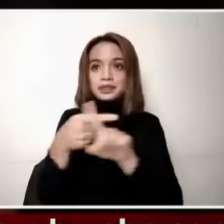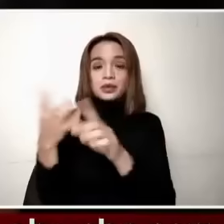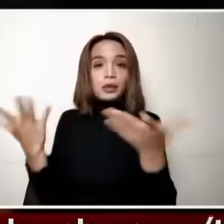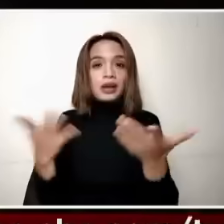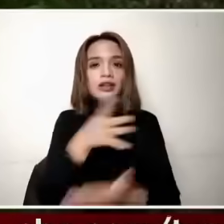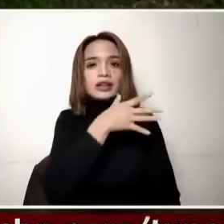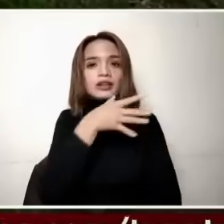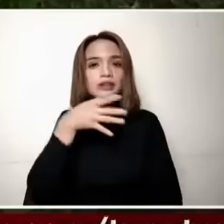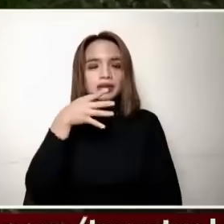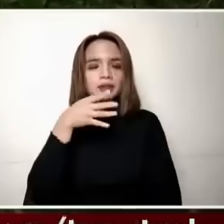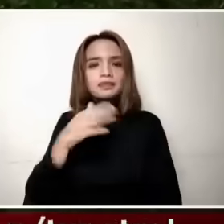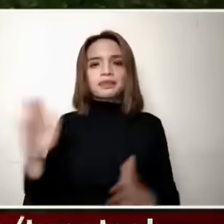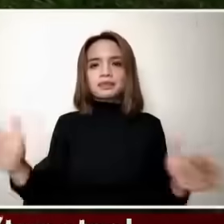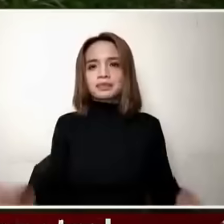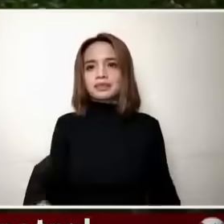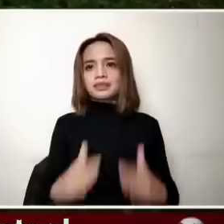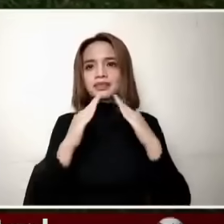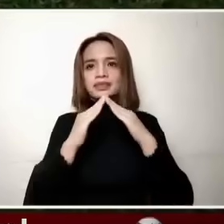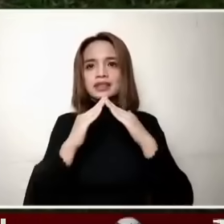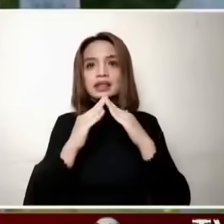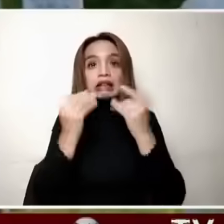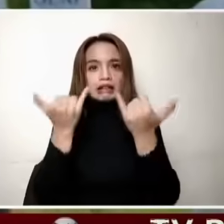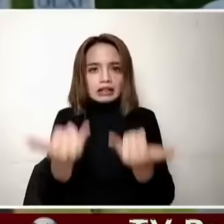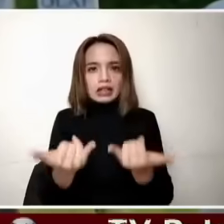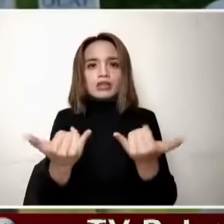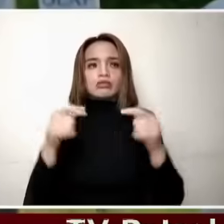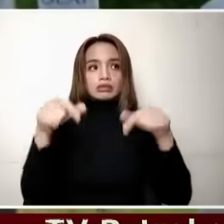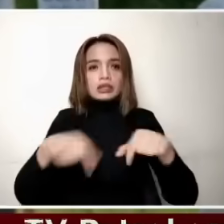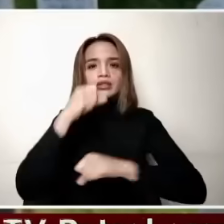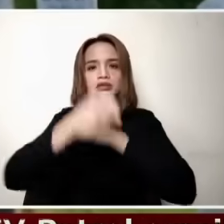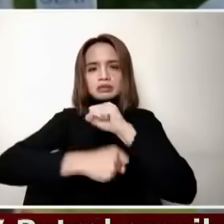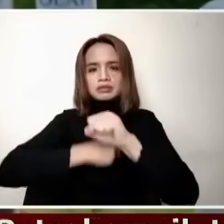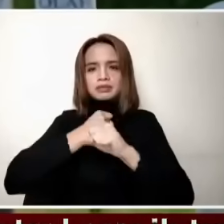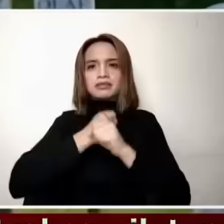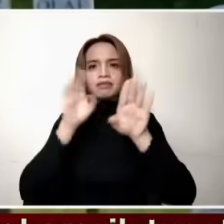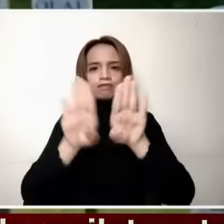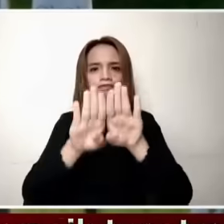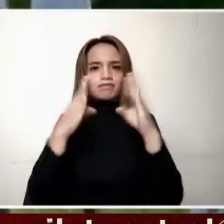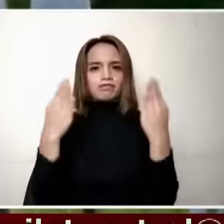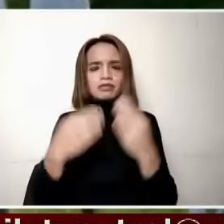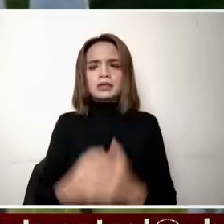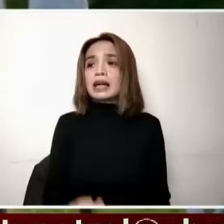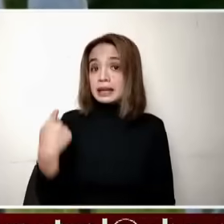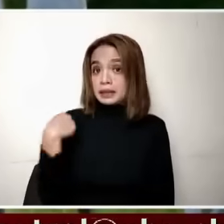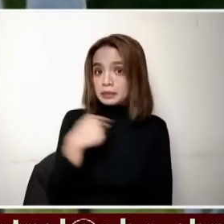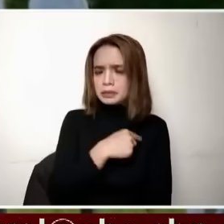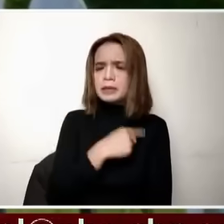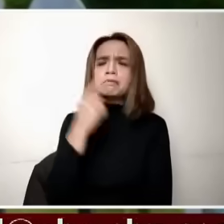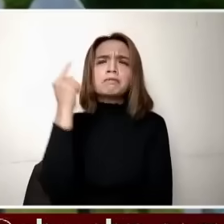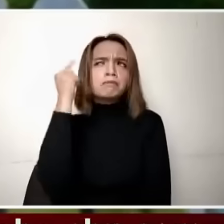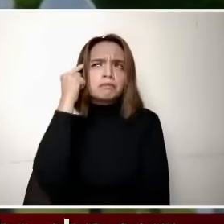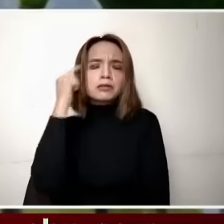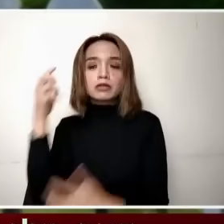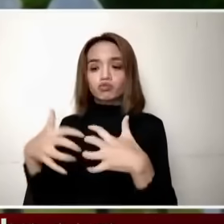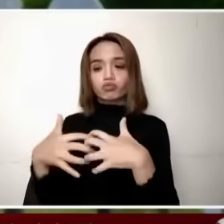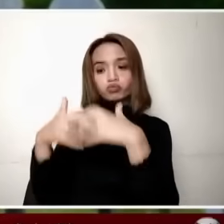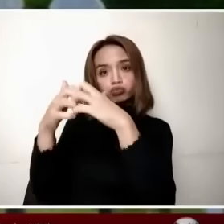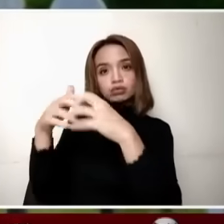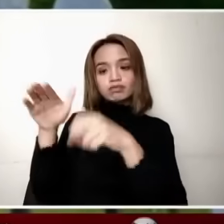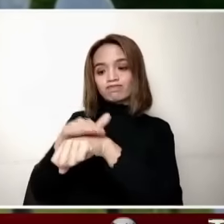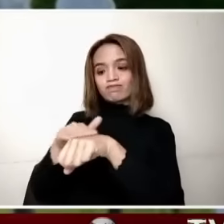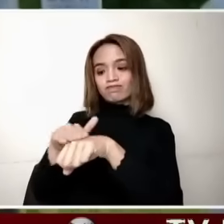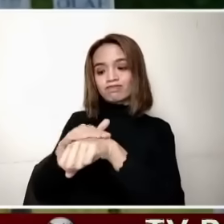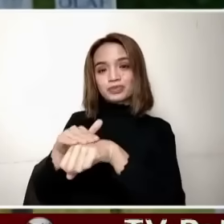Daraga, Albay na binuksan ngayong taon. Naisipan namin maglagay ng pet cemetery para mabigyan ng magandang